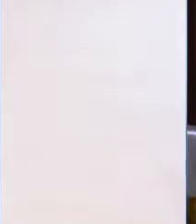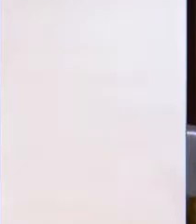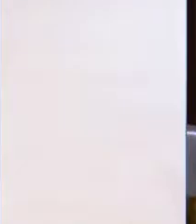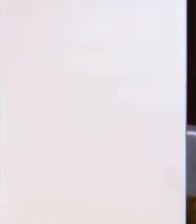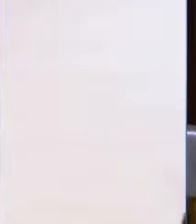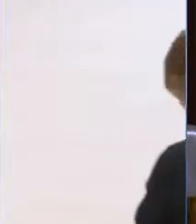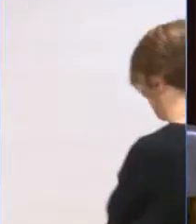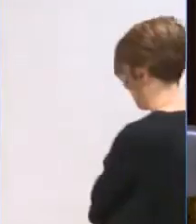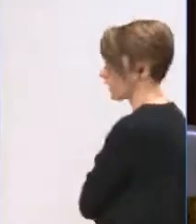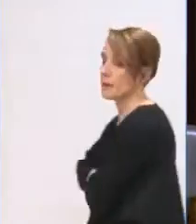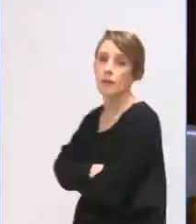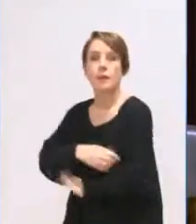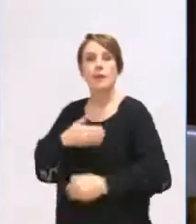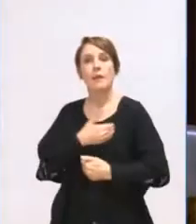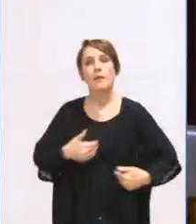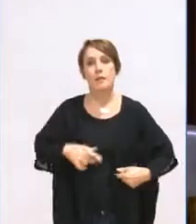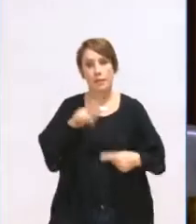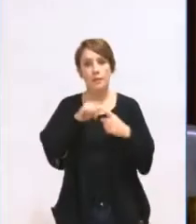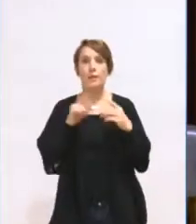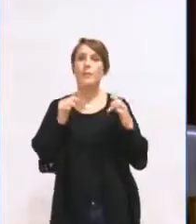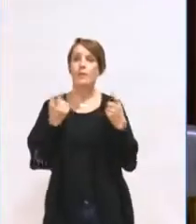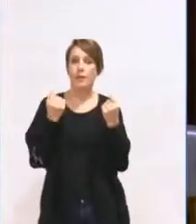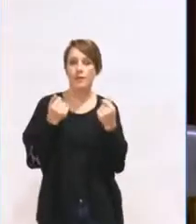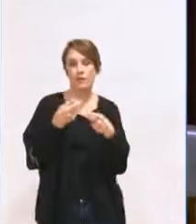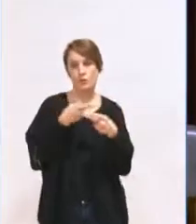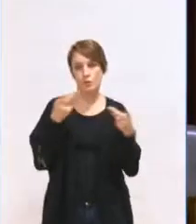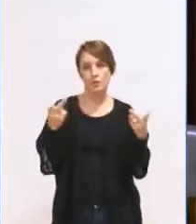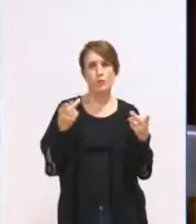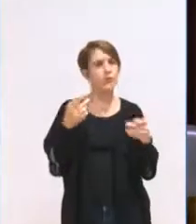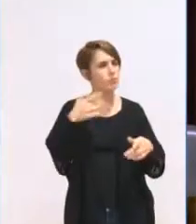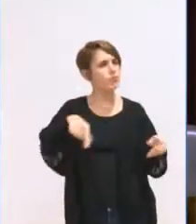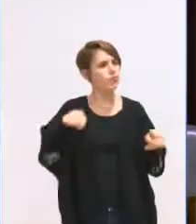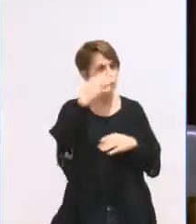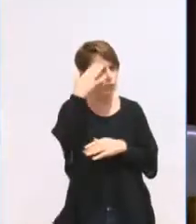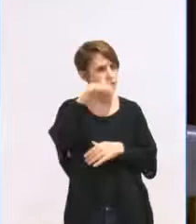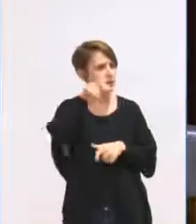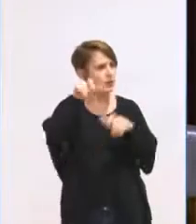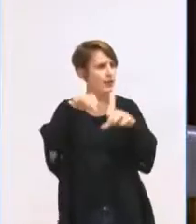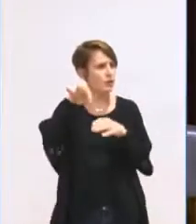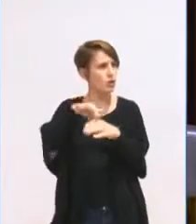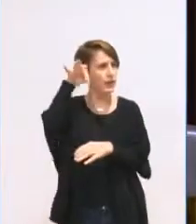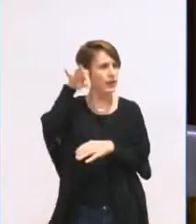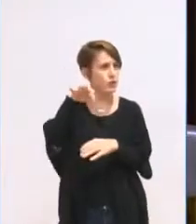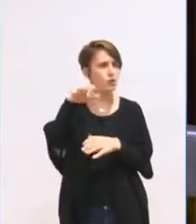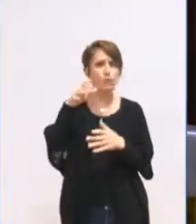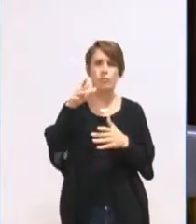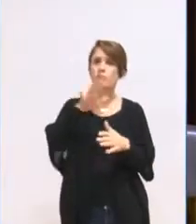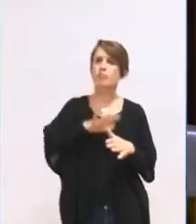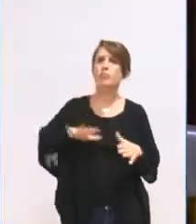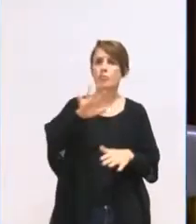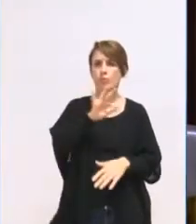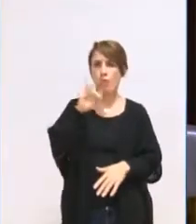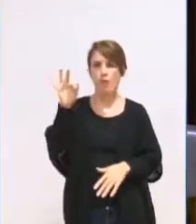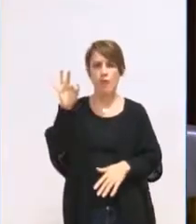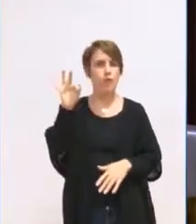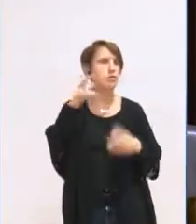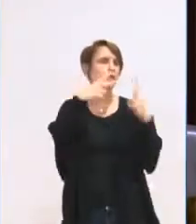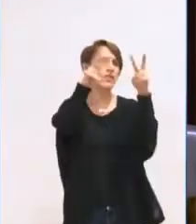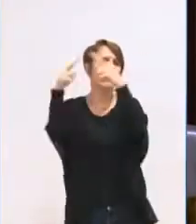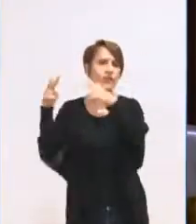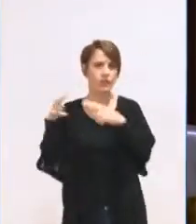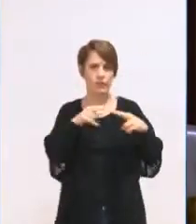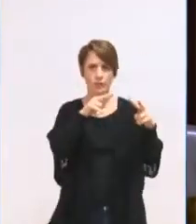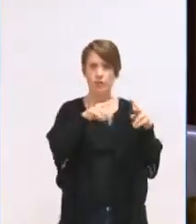savez, monsieur le maire, que les élus de France urbaine se posent, c'est l'association des élus des grandes villes, se posent beaucoup